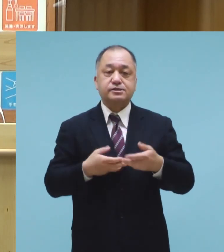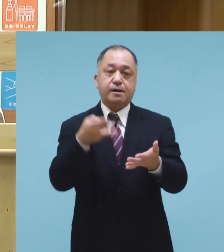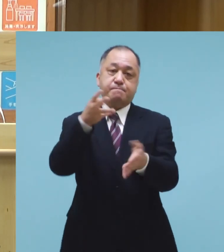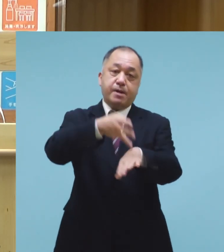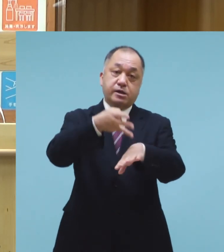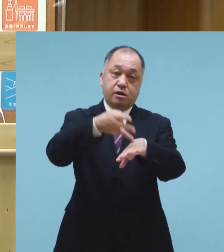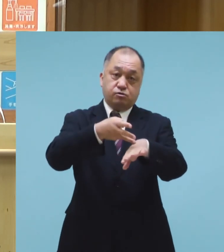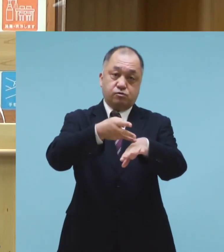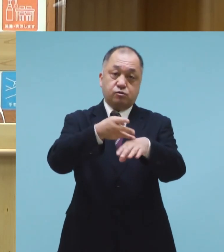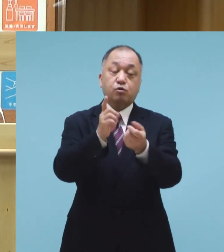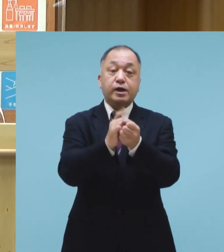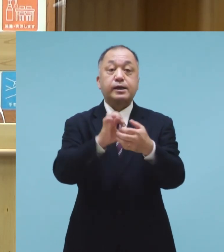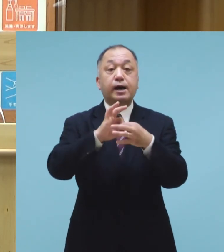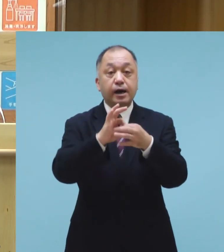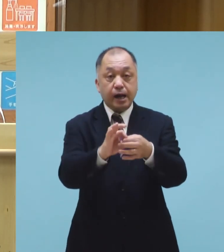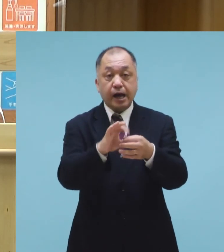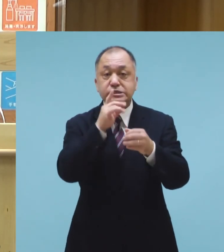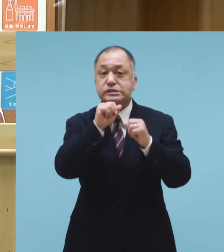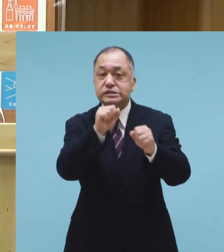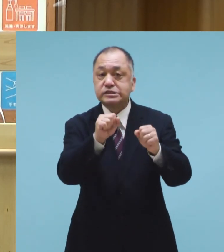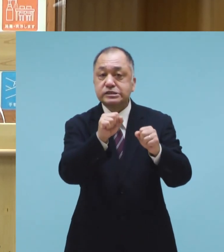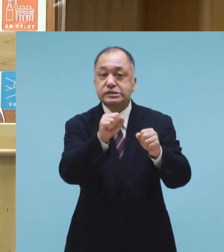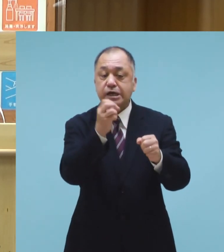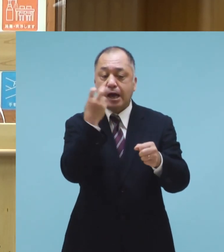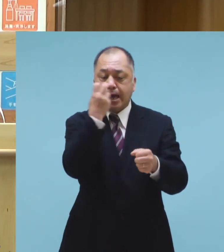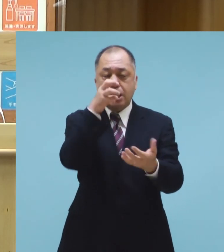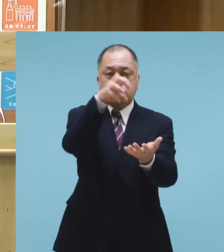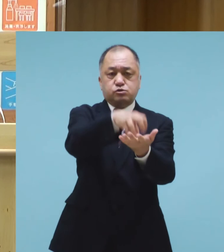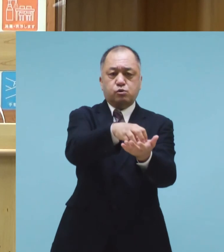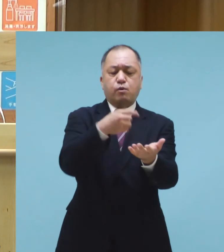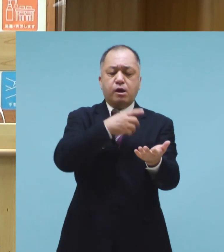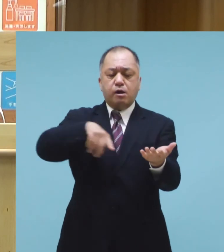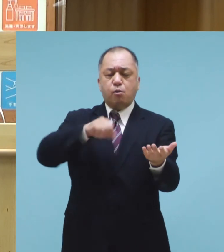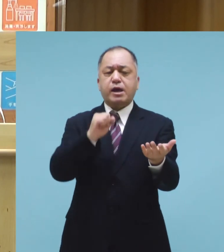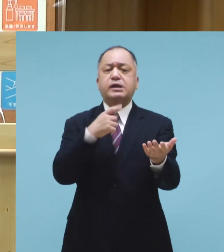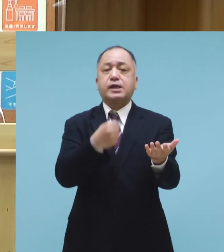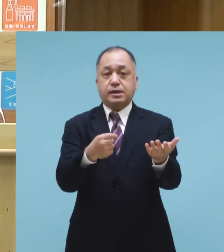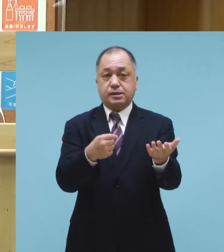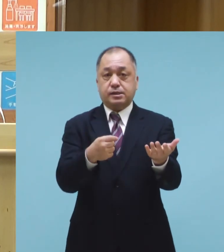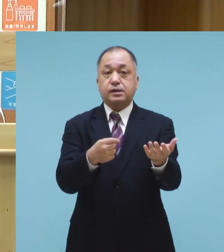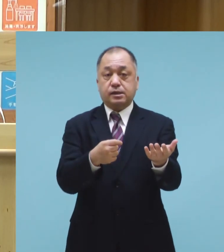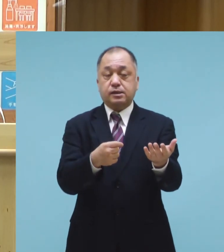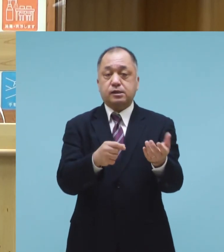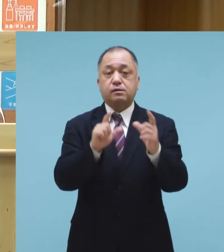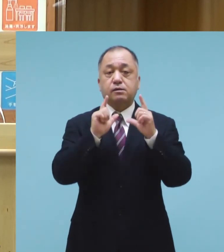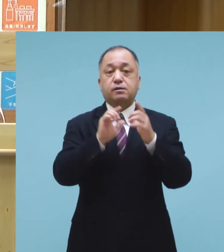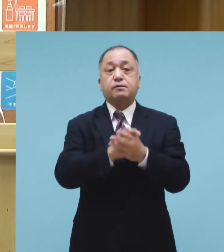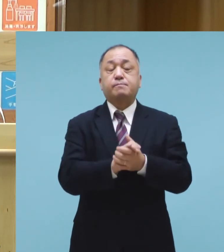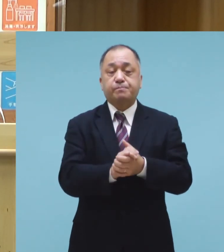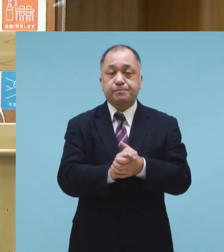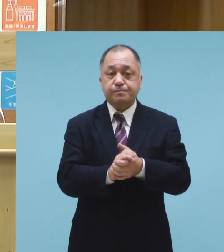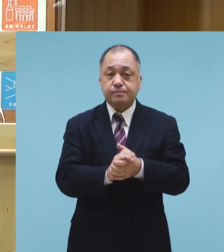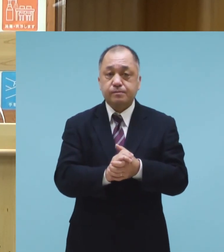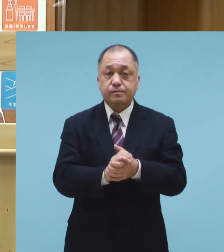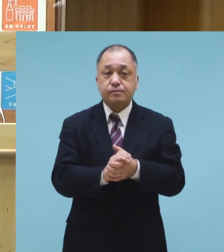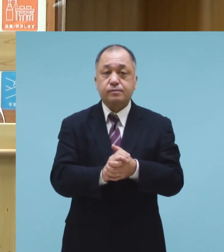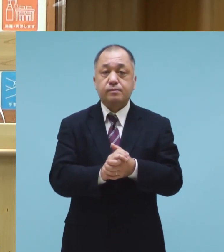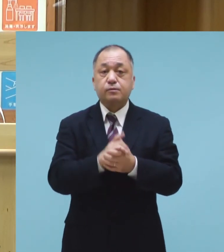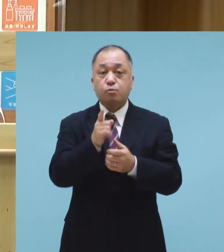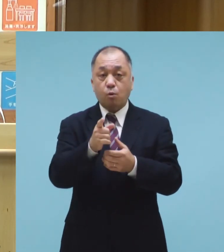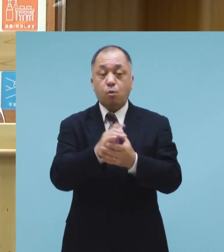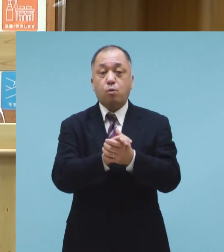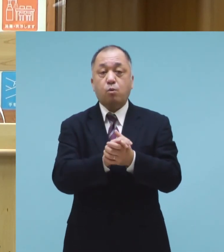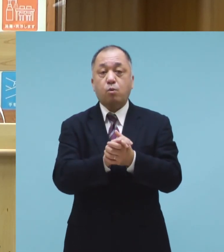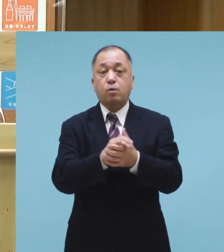ですね実施検証とかも我々としては早くやりたいということでこれ申し上げているので、そういったこともですねぜ